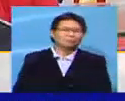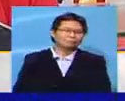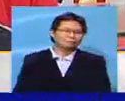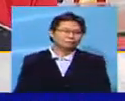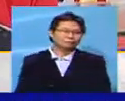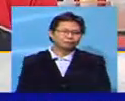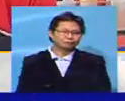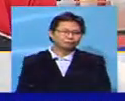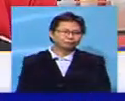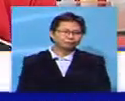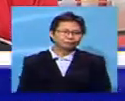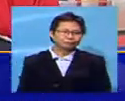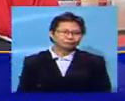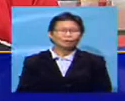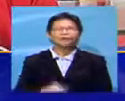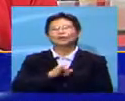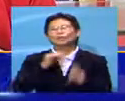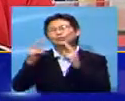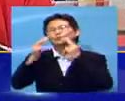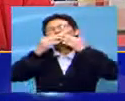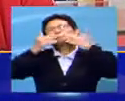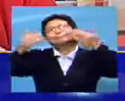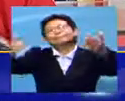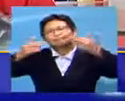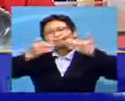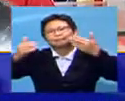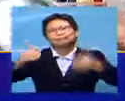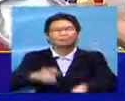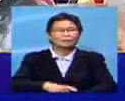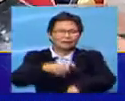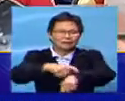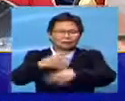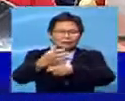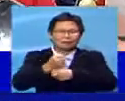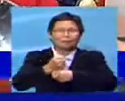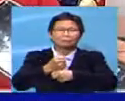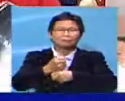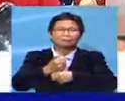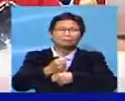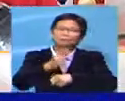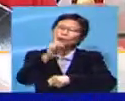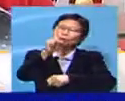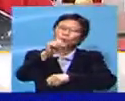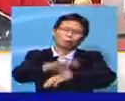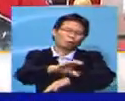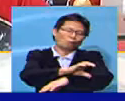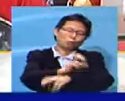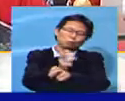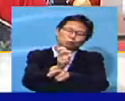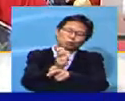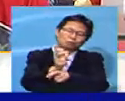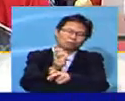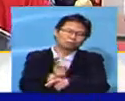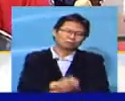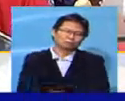kalai mengucapkan byak terima kasihlah Sebab saya rasa nak dapatkan satu ni memang payah saya tahu meang dah lama